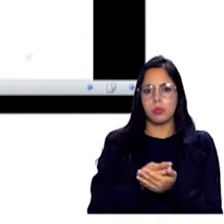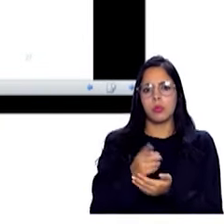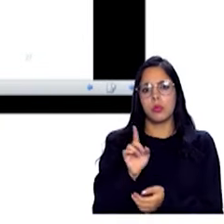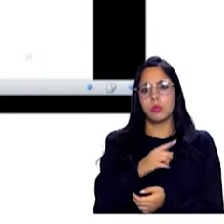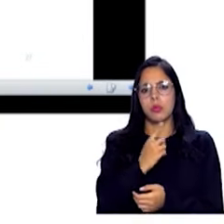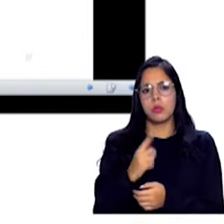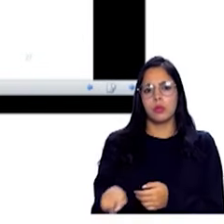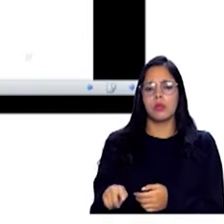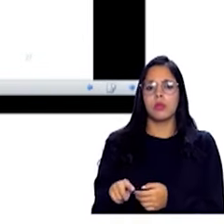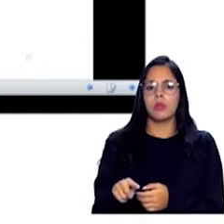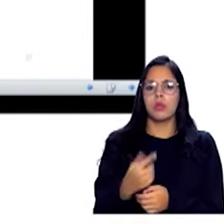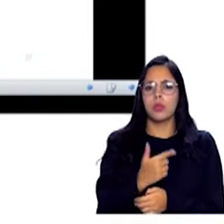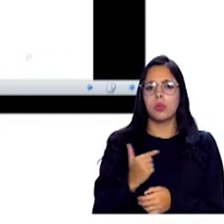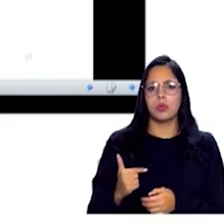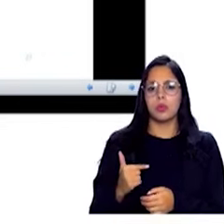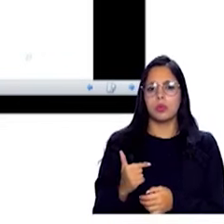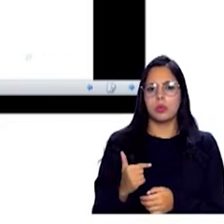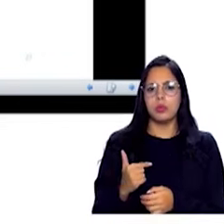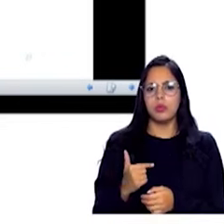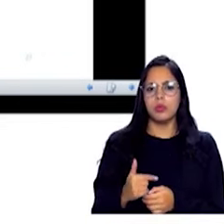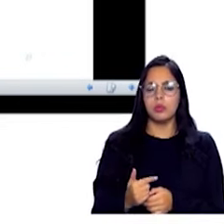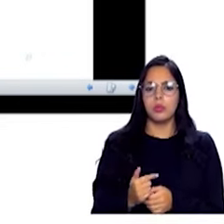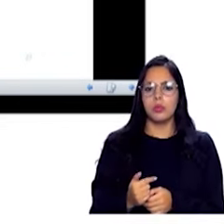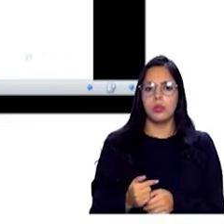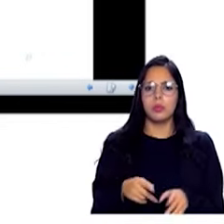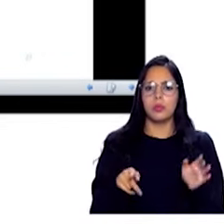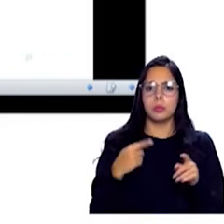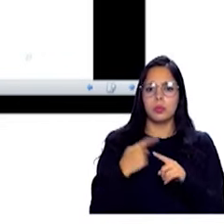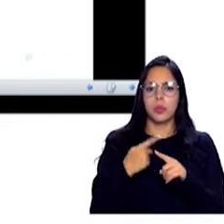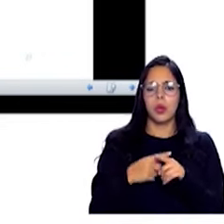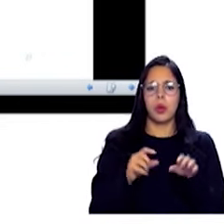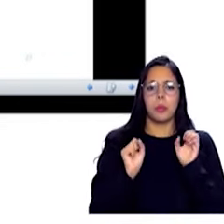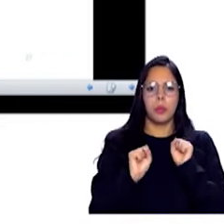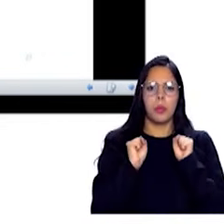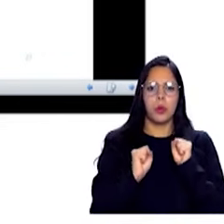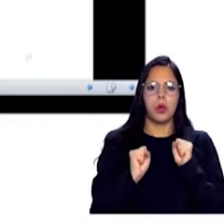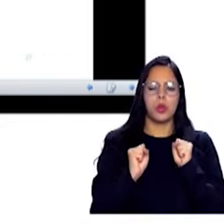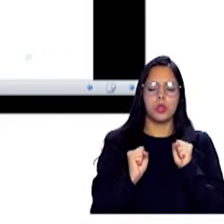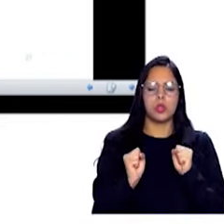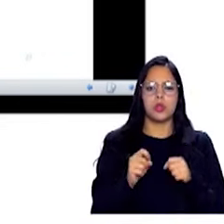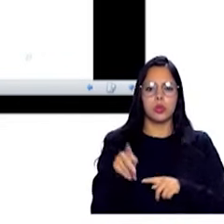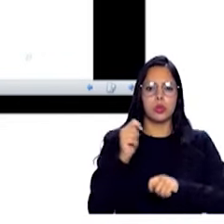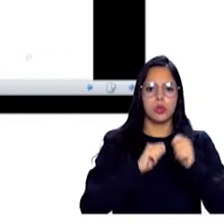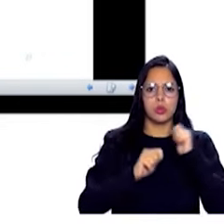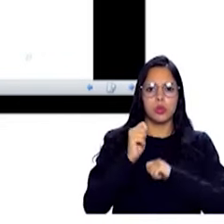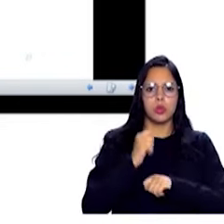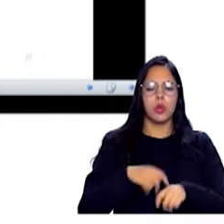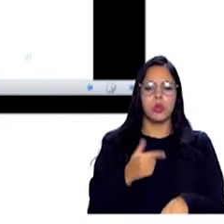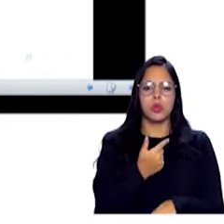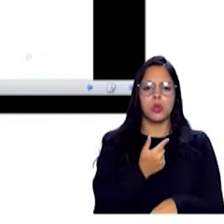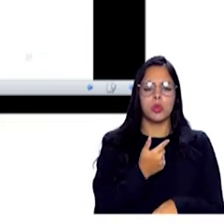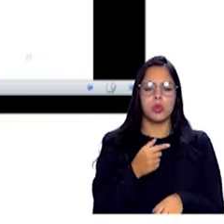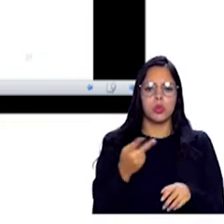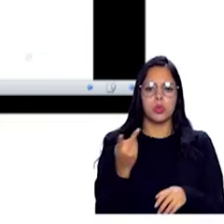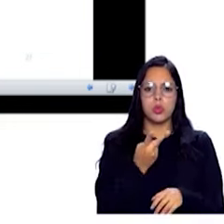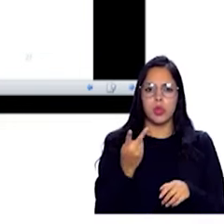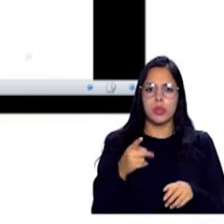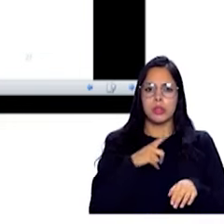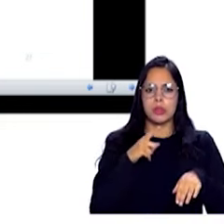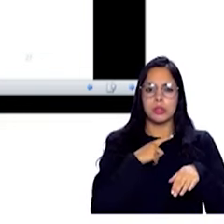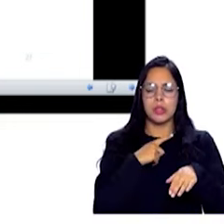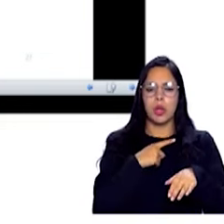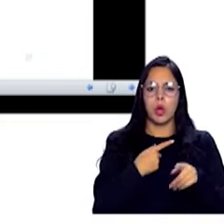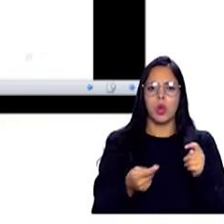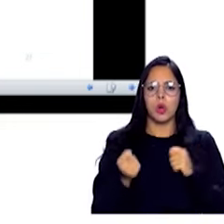completamente in parte ristretto in parte ampio anzitutto in considerazione delle condizioni di ammissibile